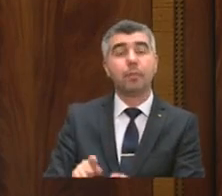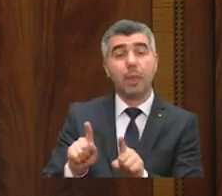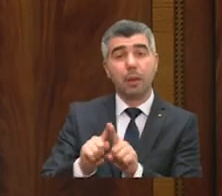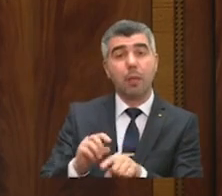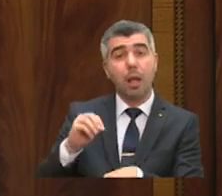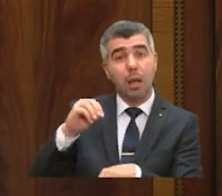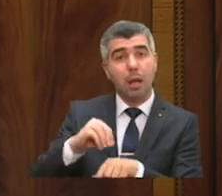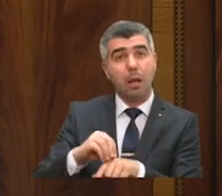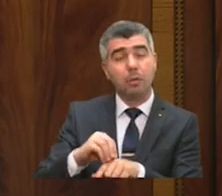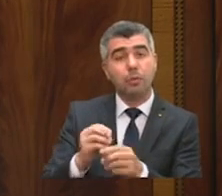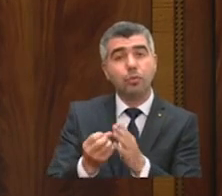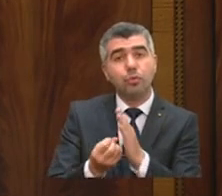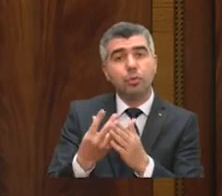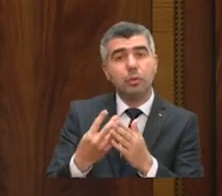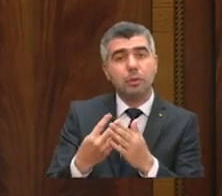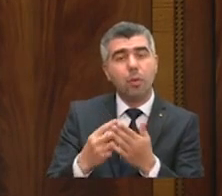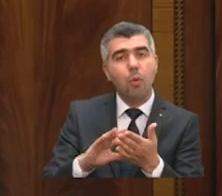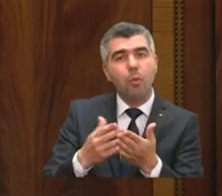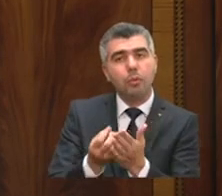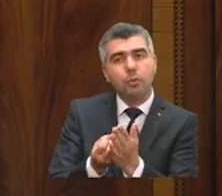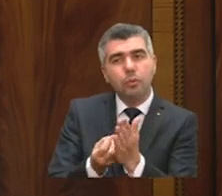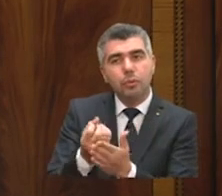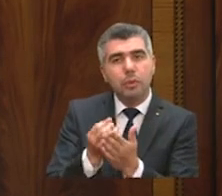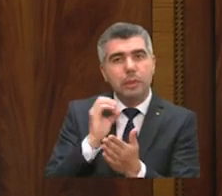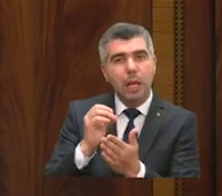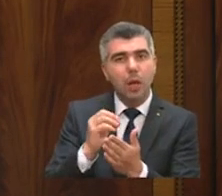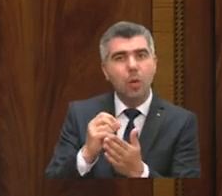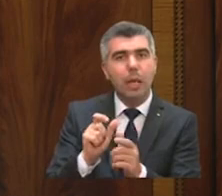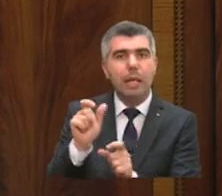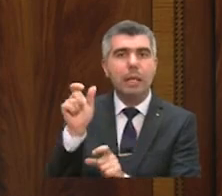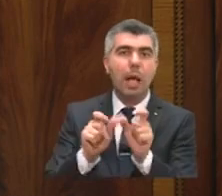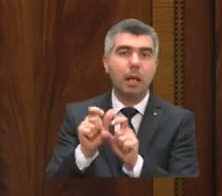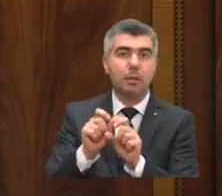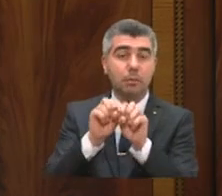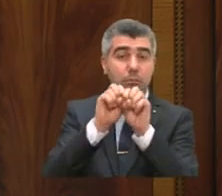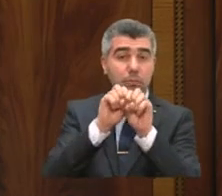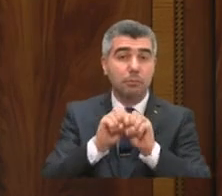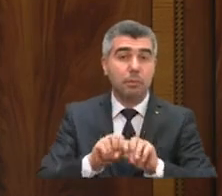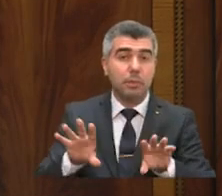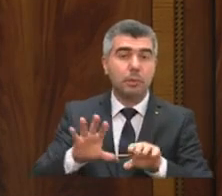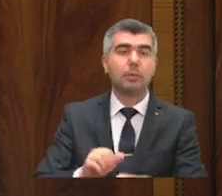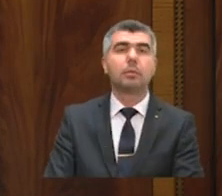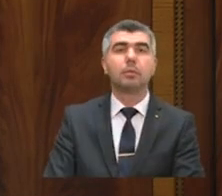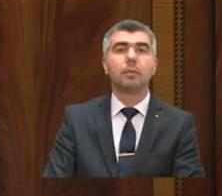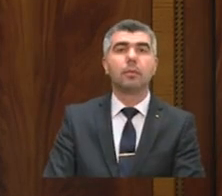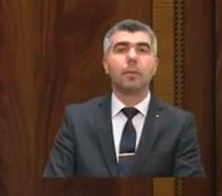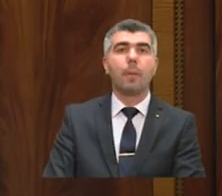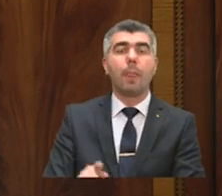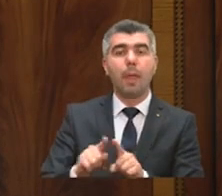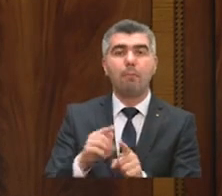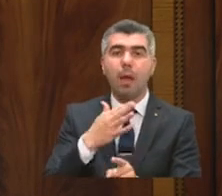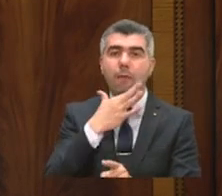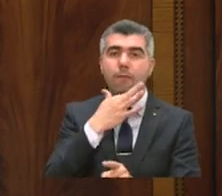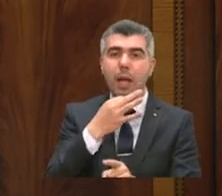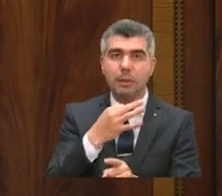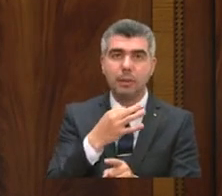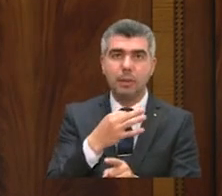يتطور وينتشر من الانسان للانسان، انما هذا الانتشار هذا ما كيكونش بداك السهوله اللي